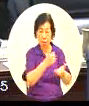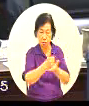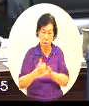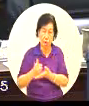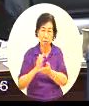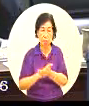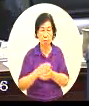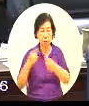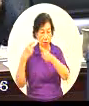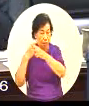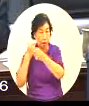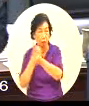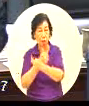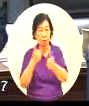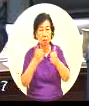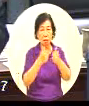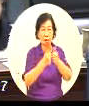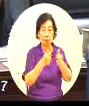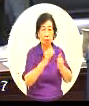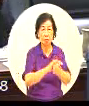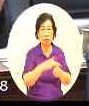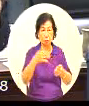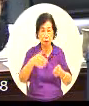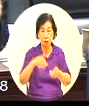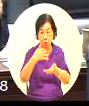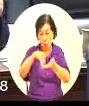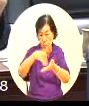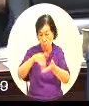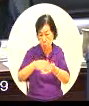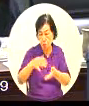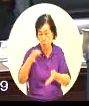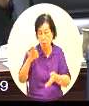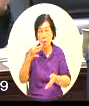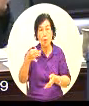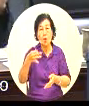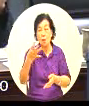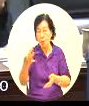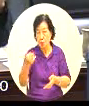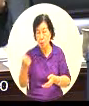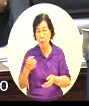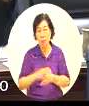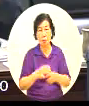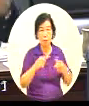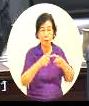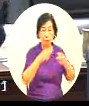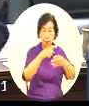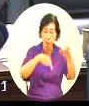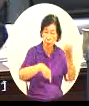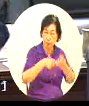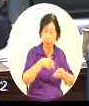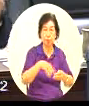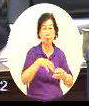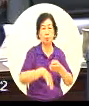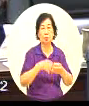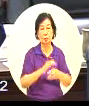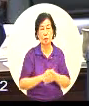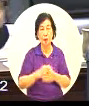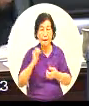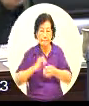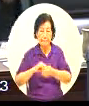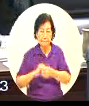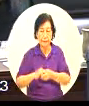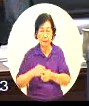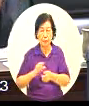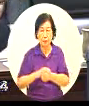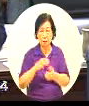评估看到底要偌侪钱，啊要拜托人事处，甲列出来，咱不一定学台北，不一定学桃园嘛，